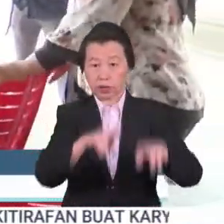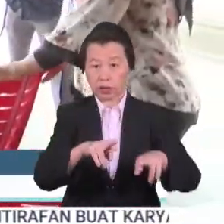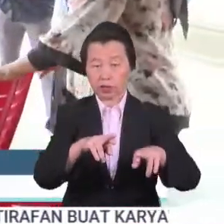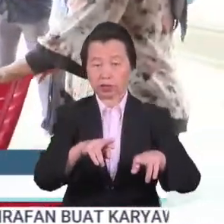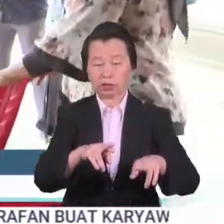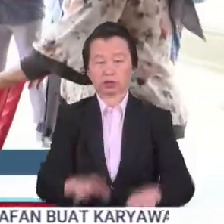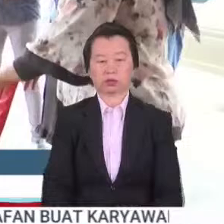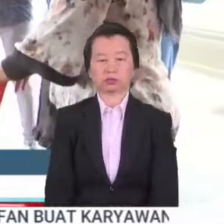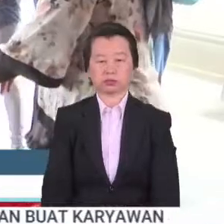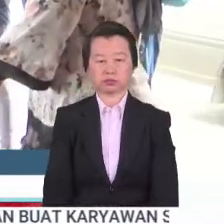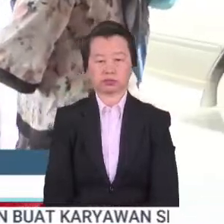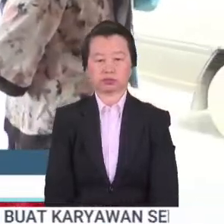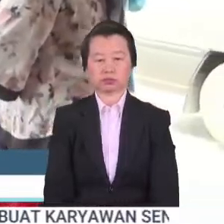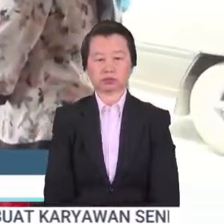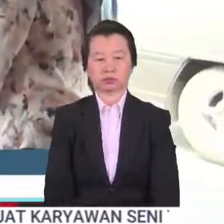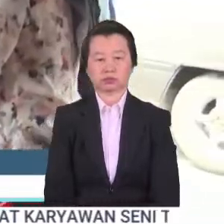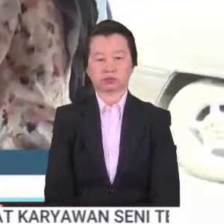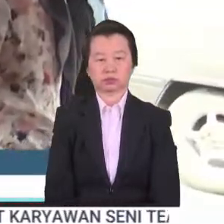penduduk